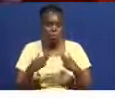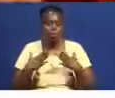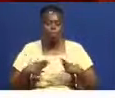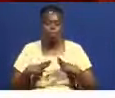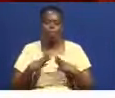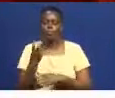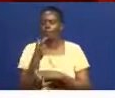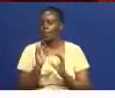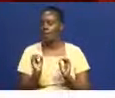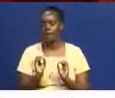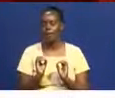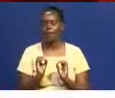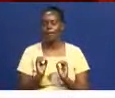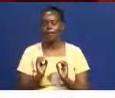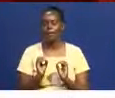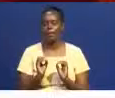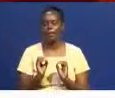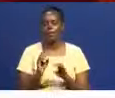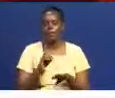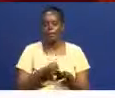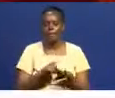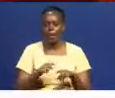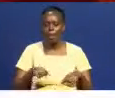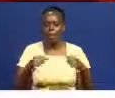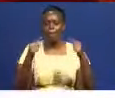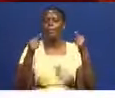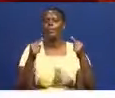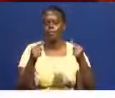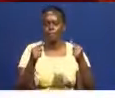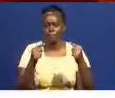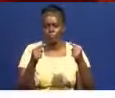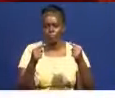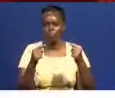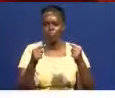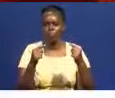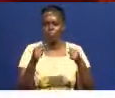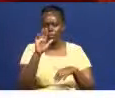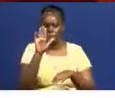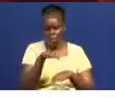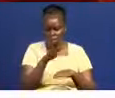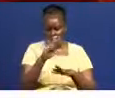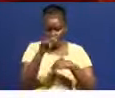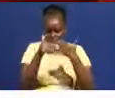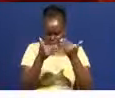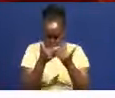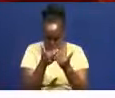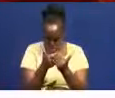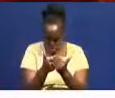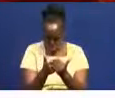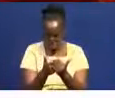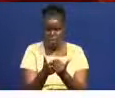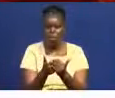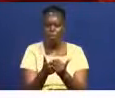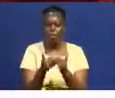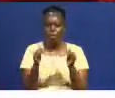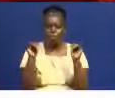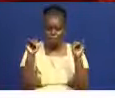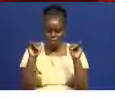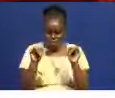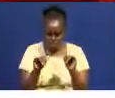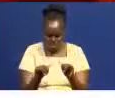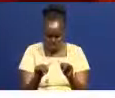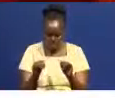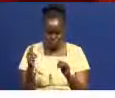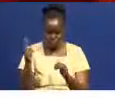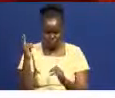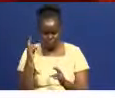na wananchi. Hapana. Hata wakati wa vita, mabunge yote katika ulimwengu huwa yanabaki